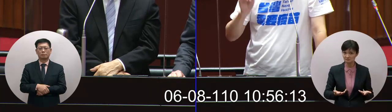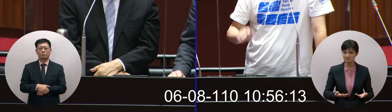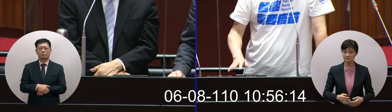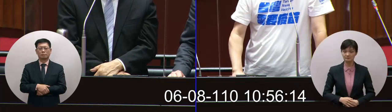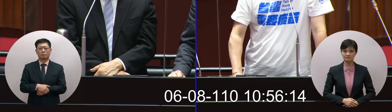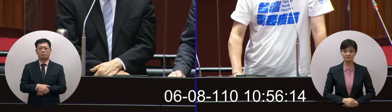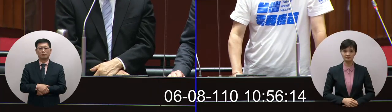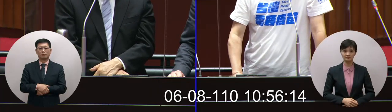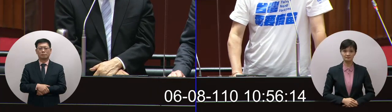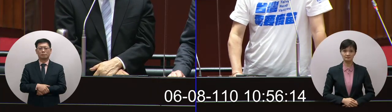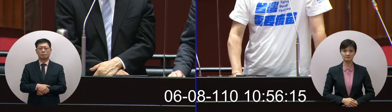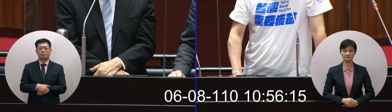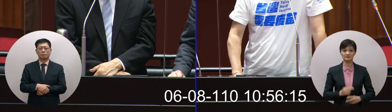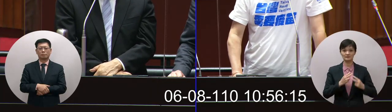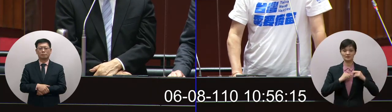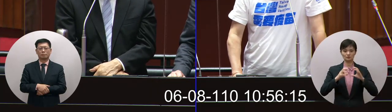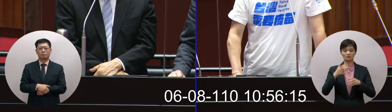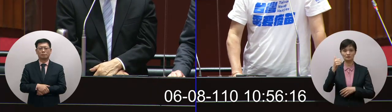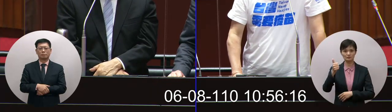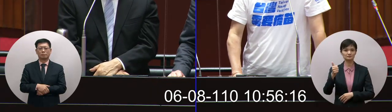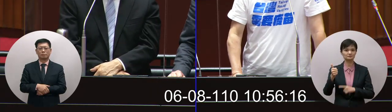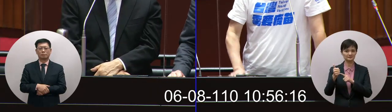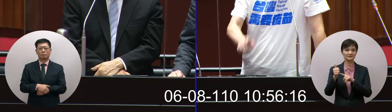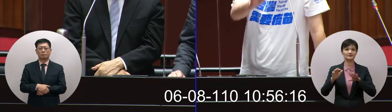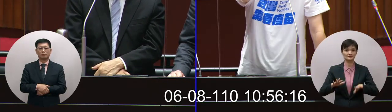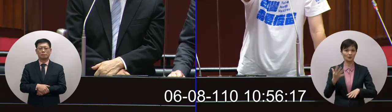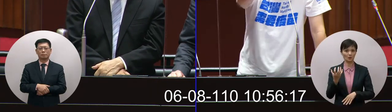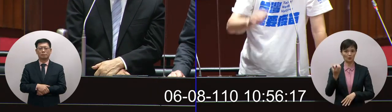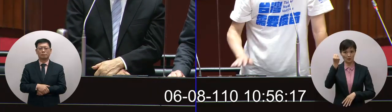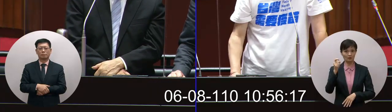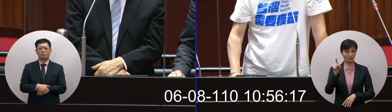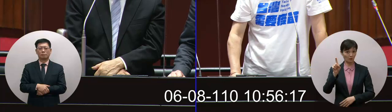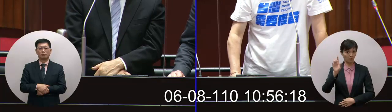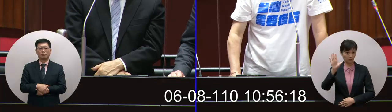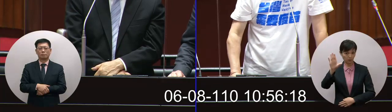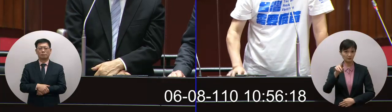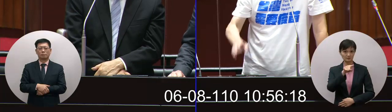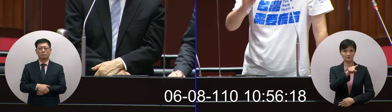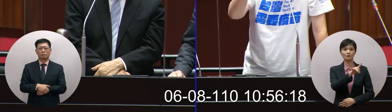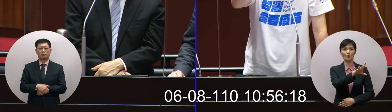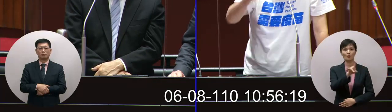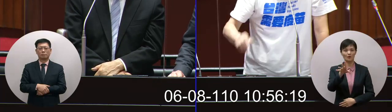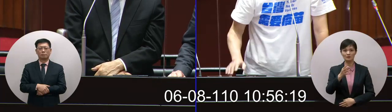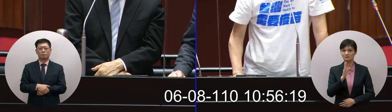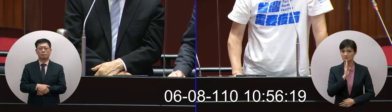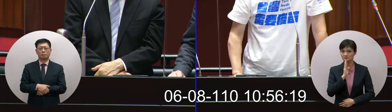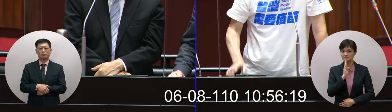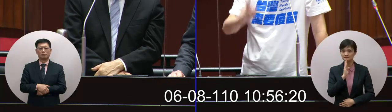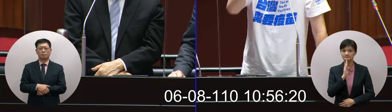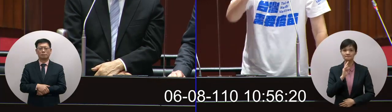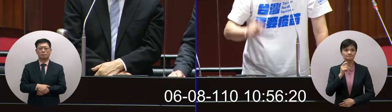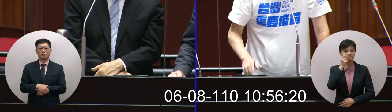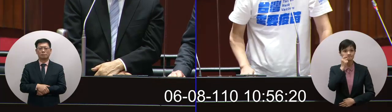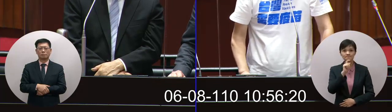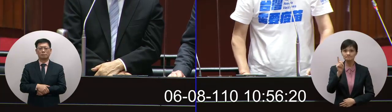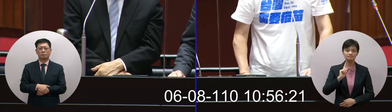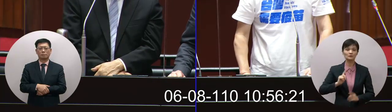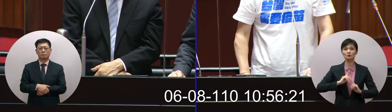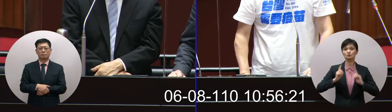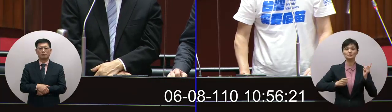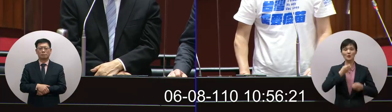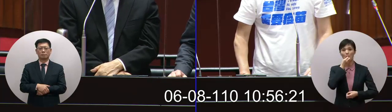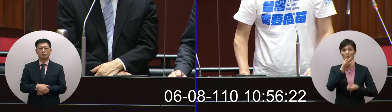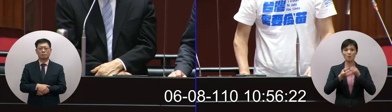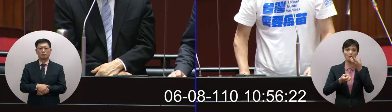蔡总统，不要因为你现在是总统，你有权利，就像你们两个，你有权利，爱怎么做就怎么做，爱怎么说就怎么